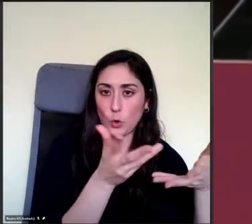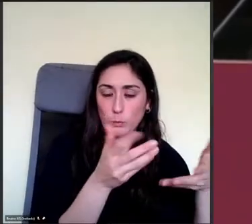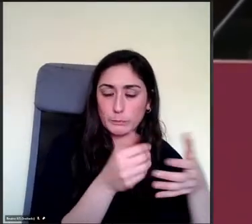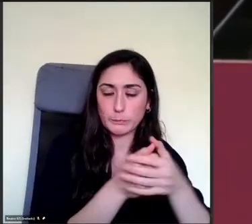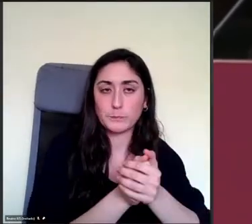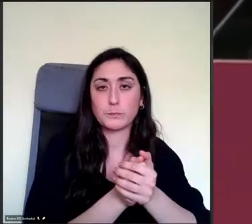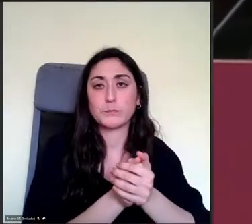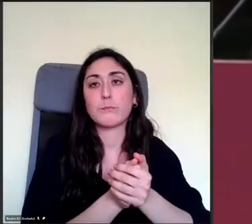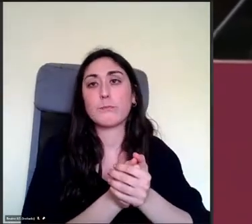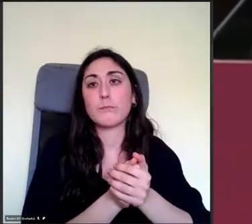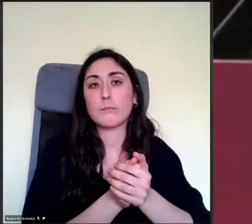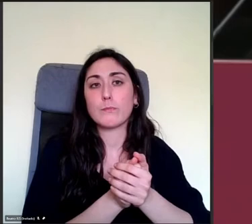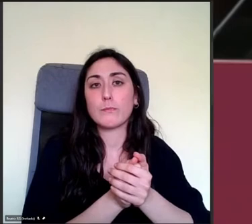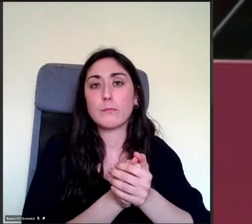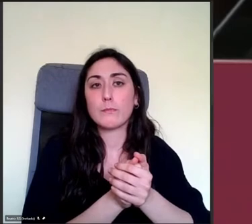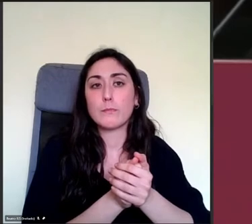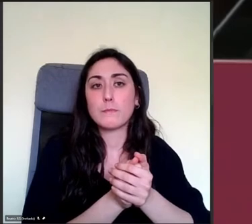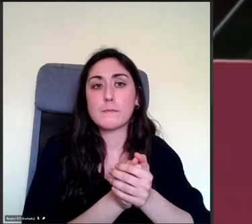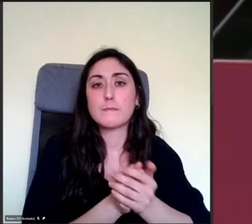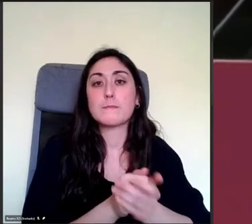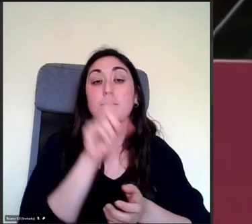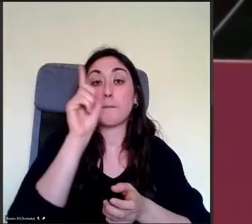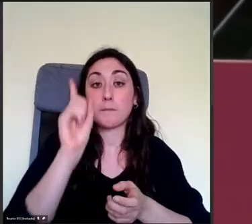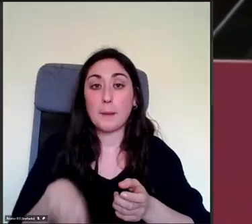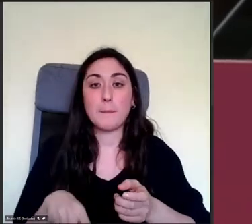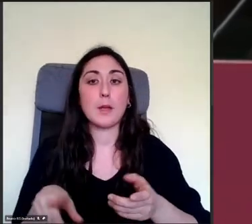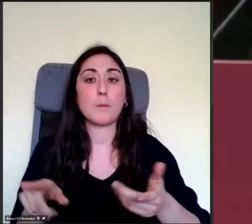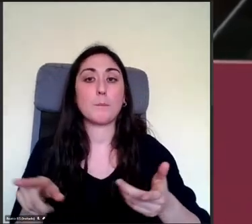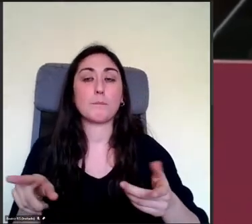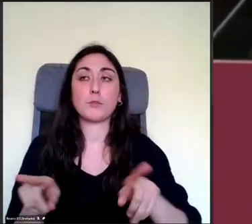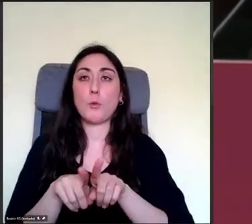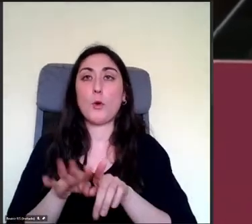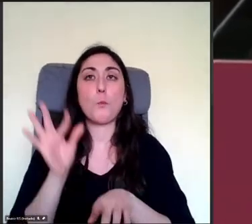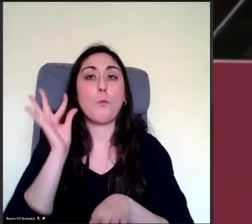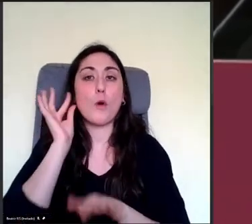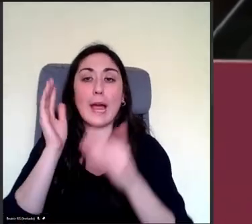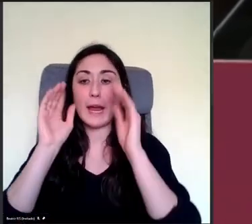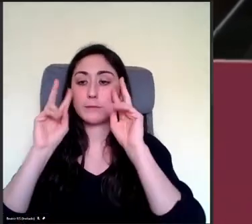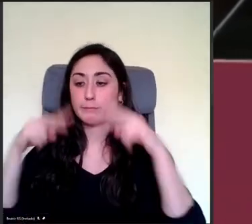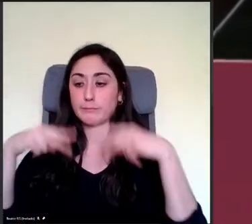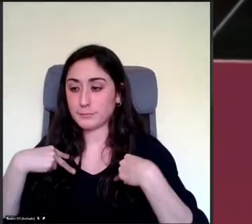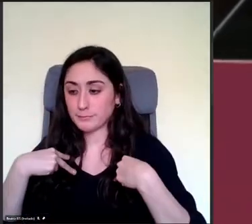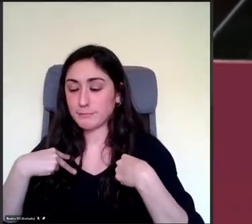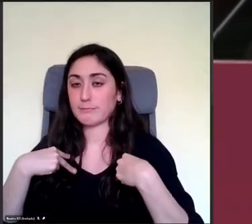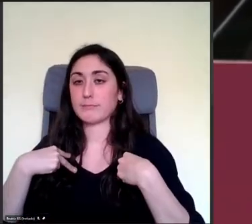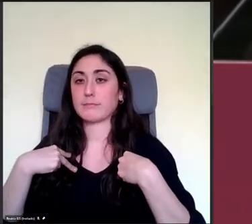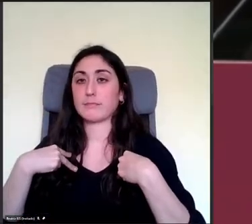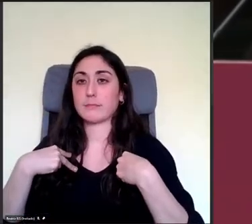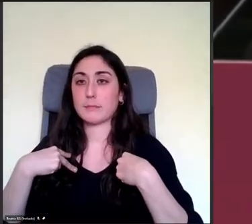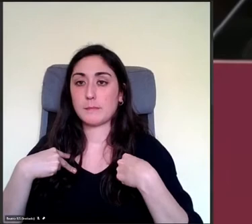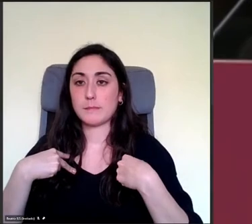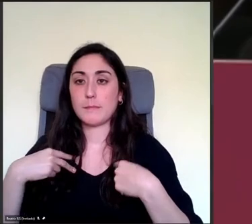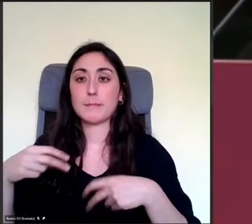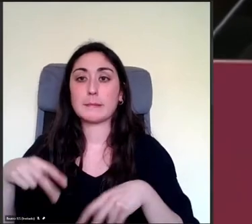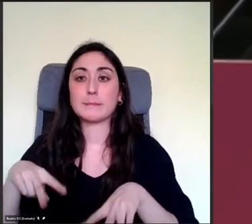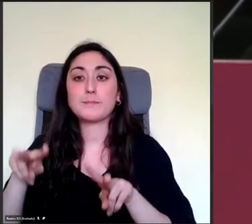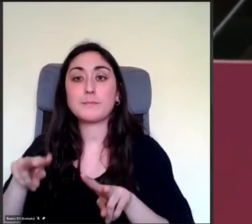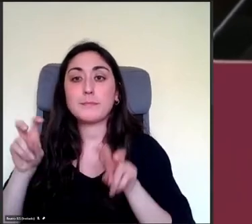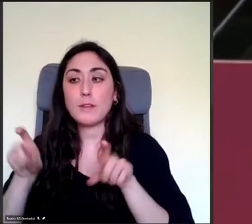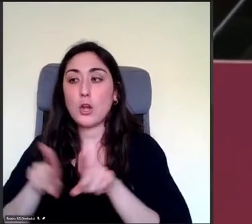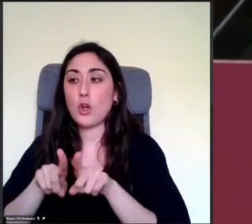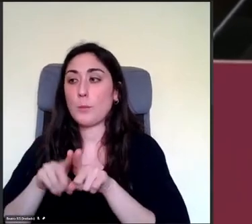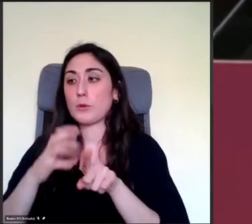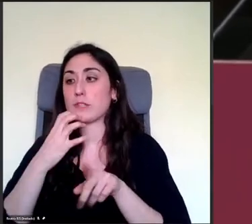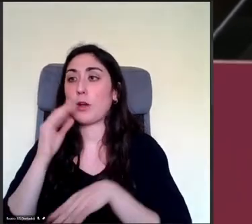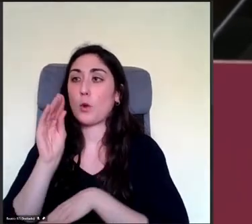de poder desprendre també les dones de la idea de que la cura és un patrimoni nostre en exclusivitat.